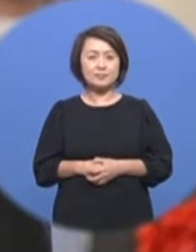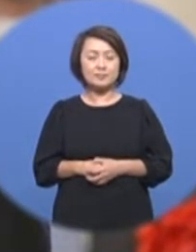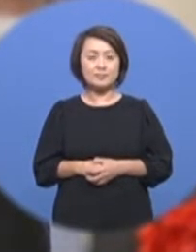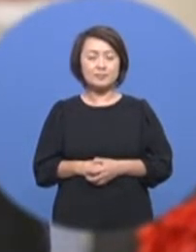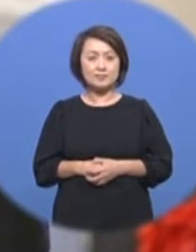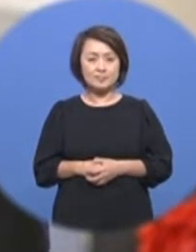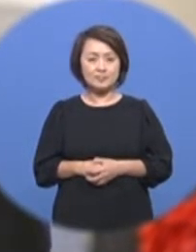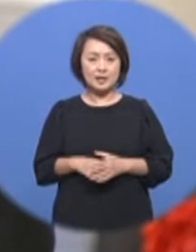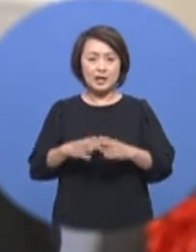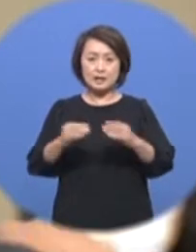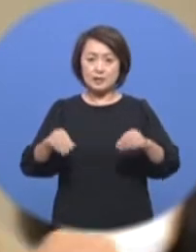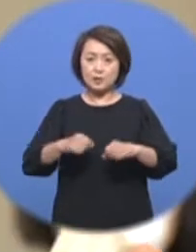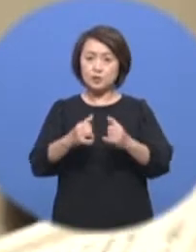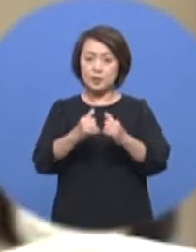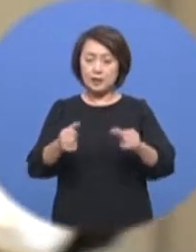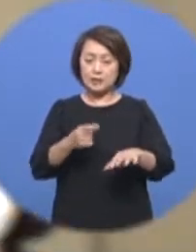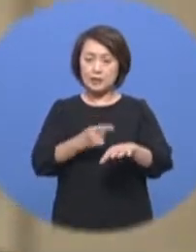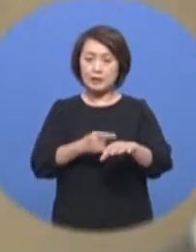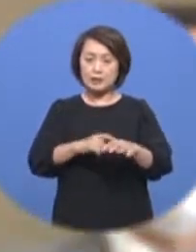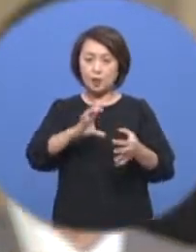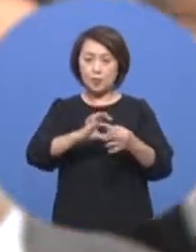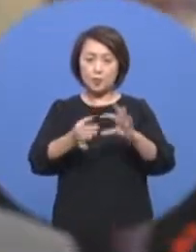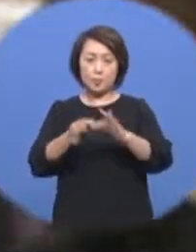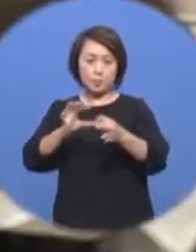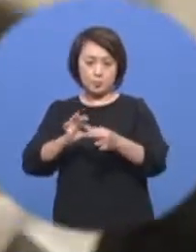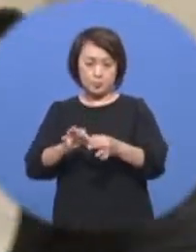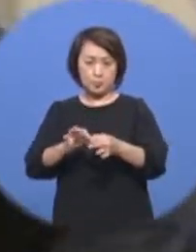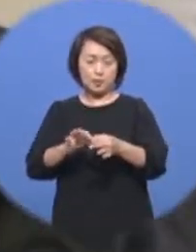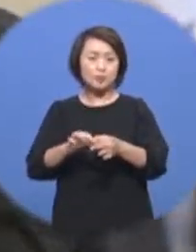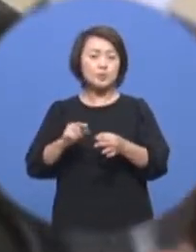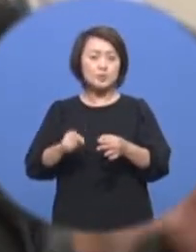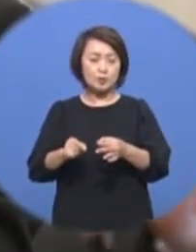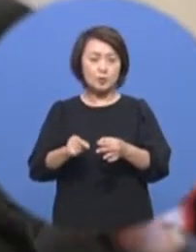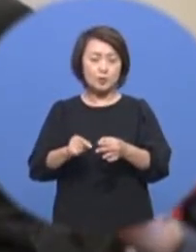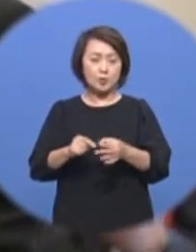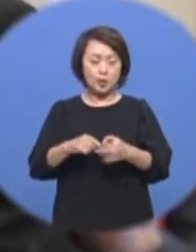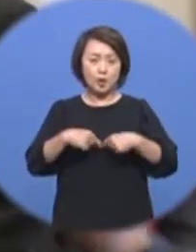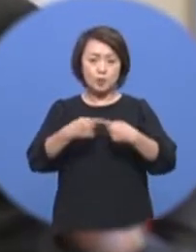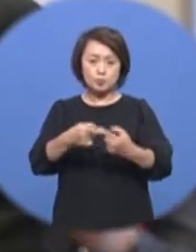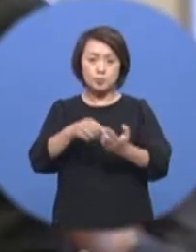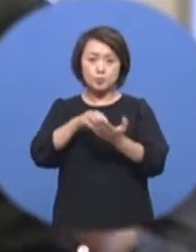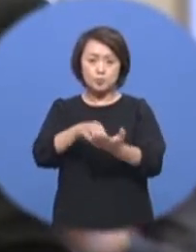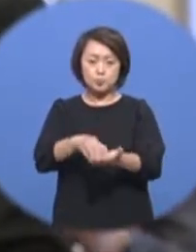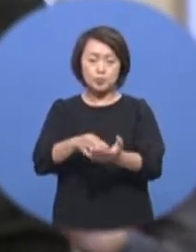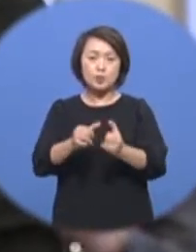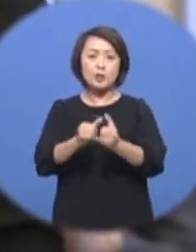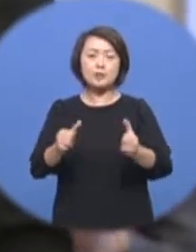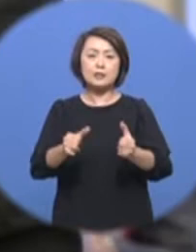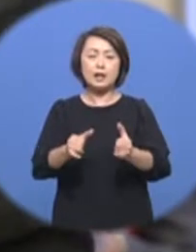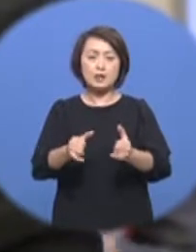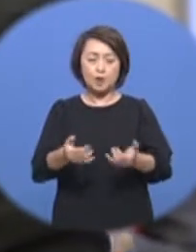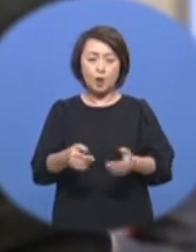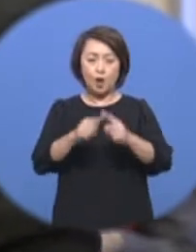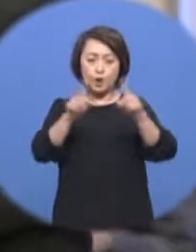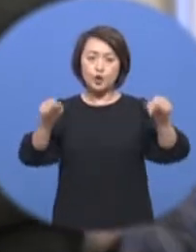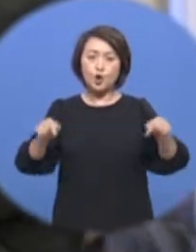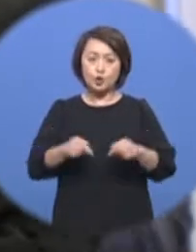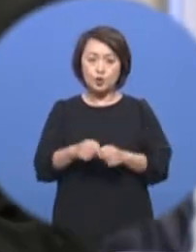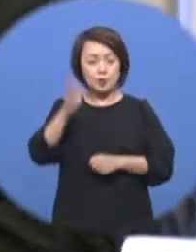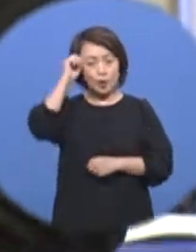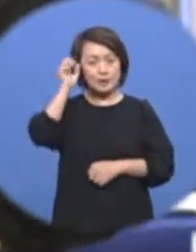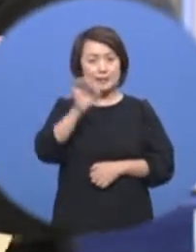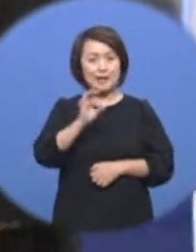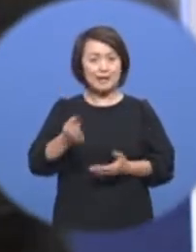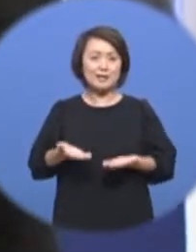それに全国障害者技能競技大会アビリンピックの入賞者に 表彰状と記念品が贈られ